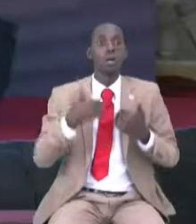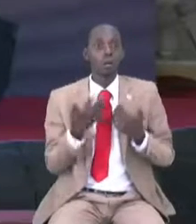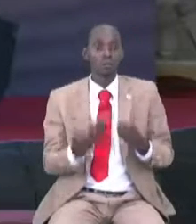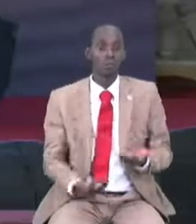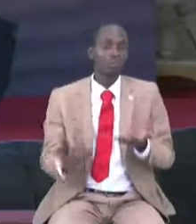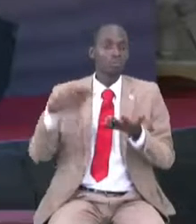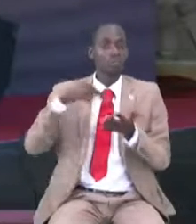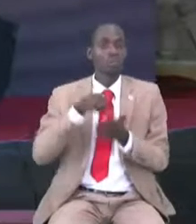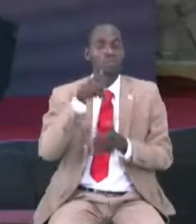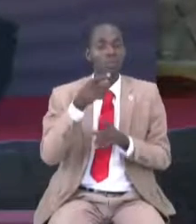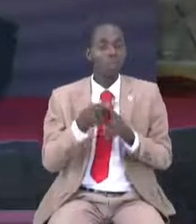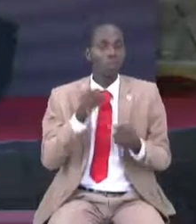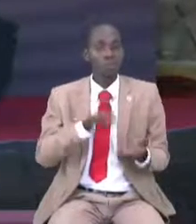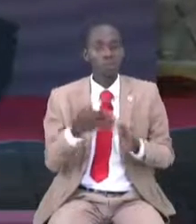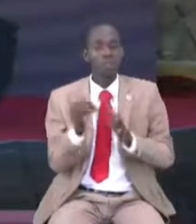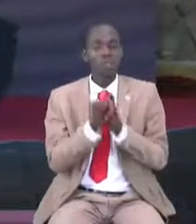Verset 10.